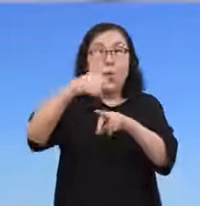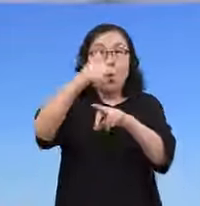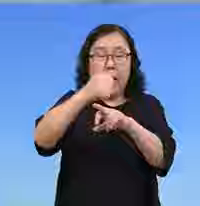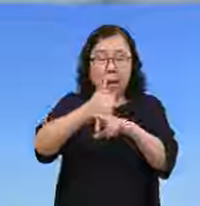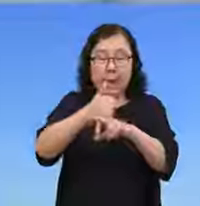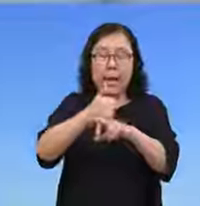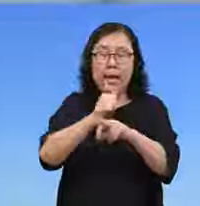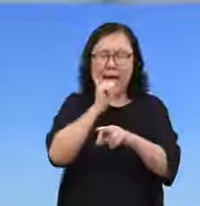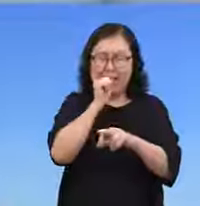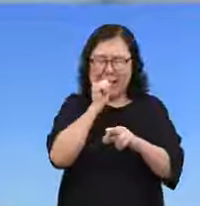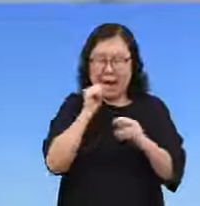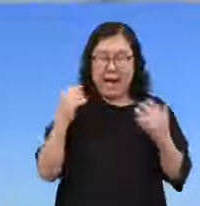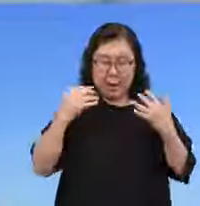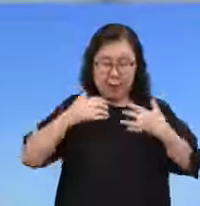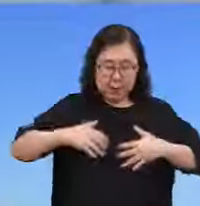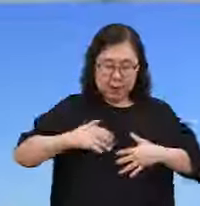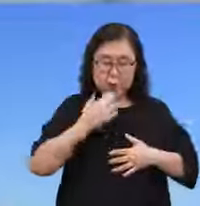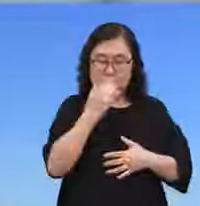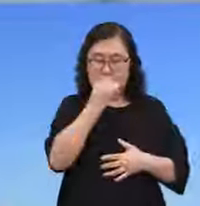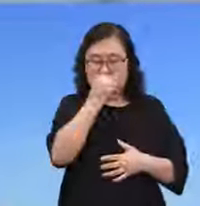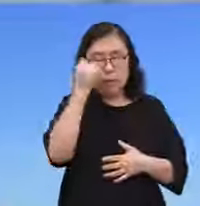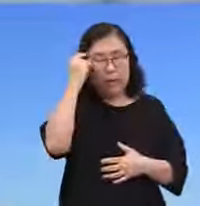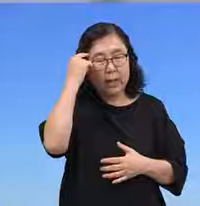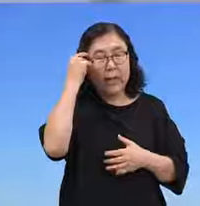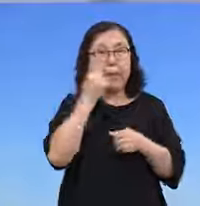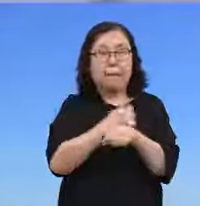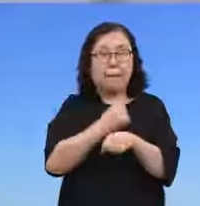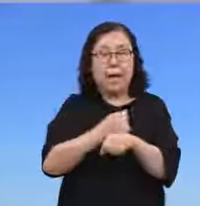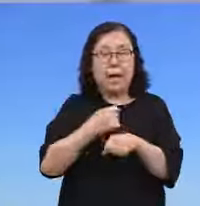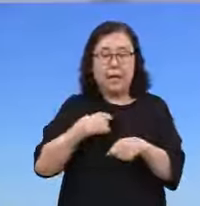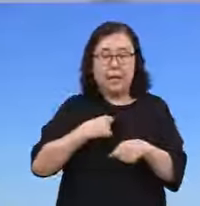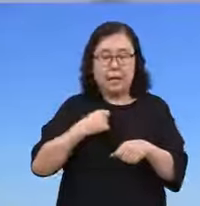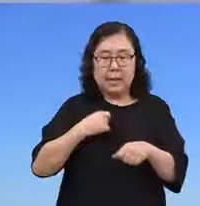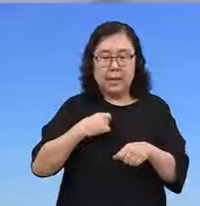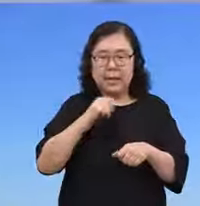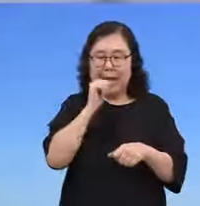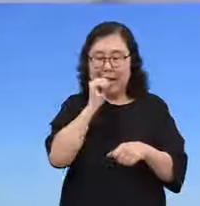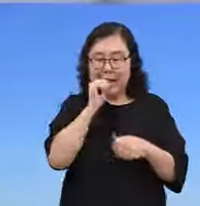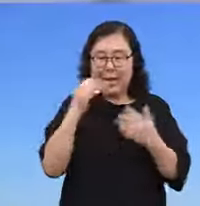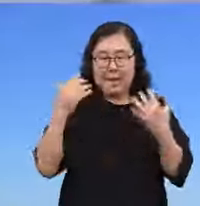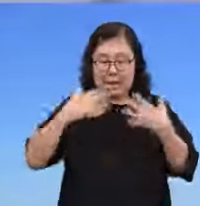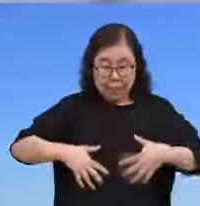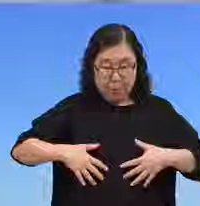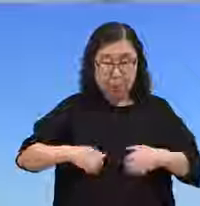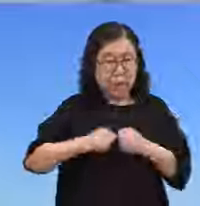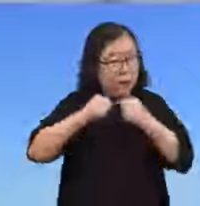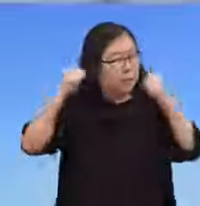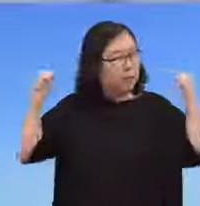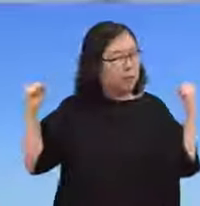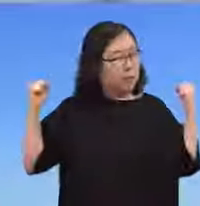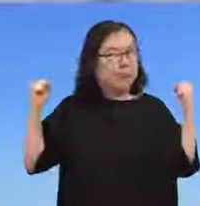사울왕의 갑옷일 수 있다. 이걸 벗어 던져야 된다. 이걸 벗어 던지지 않고는